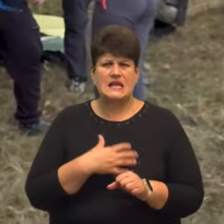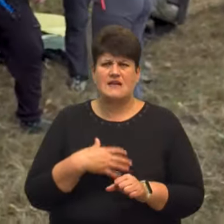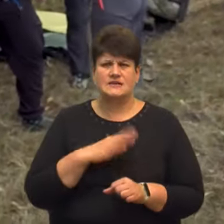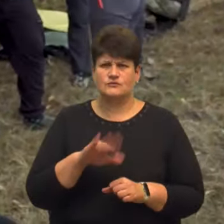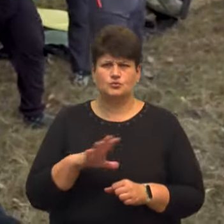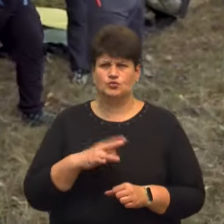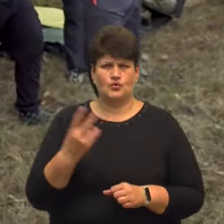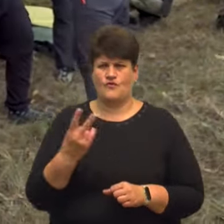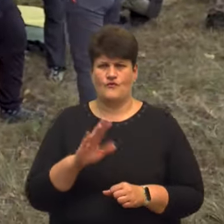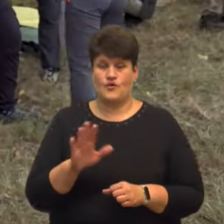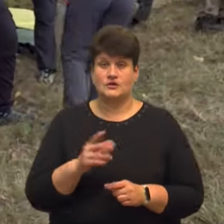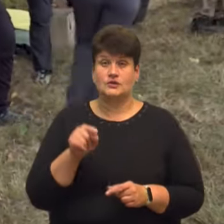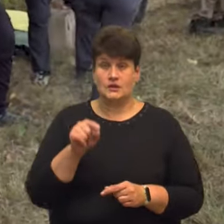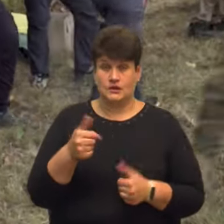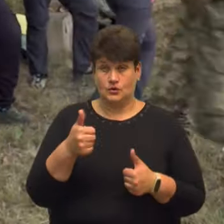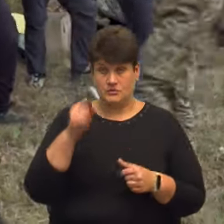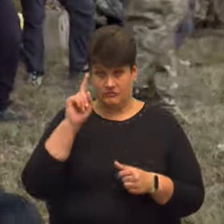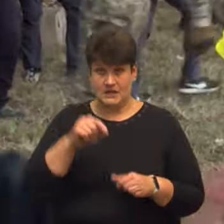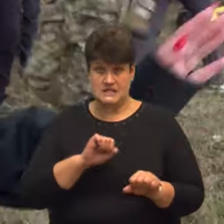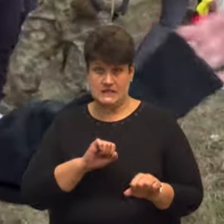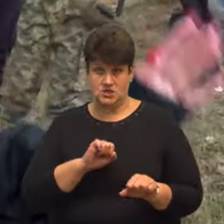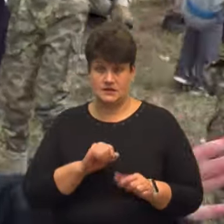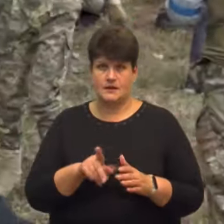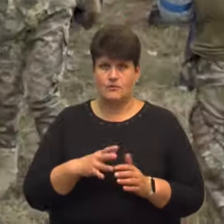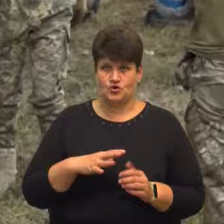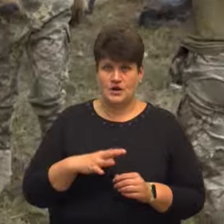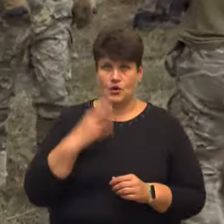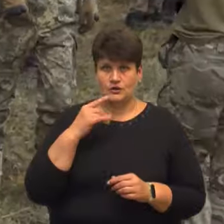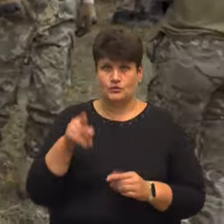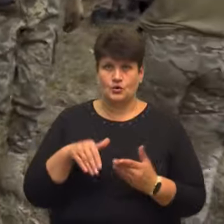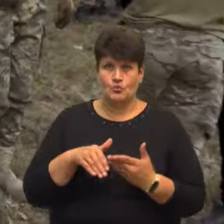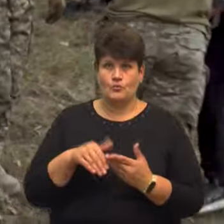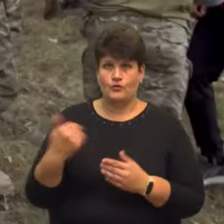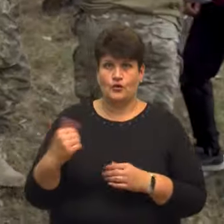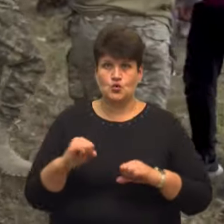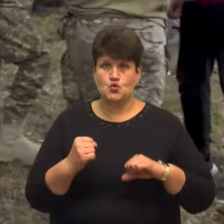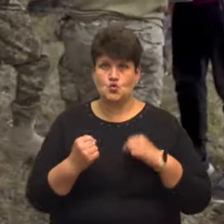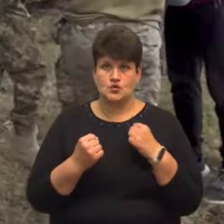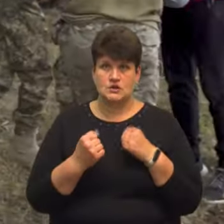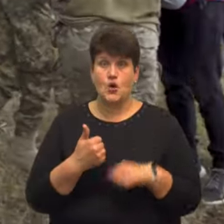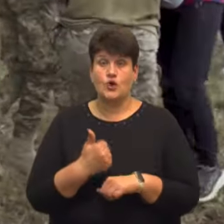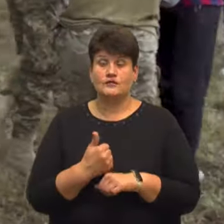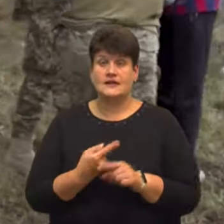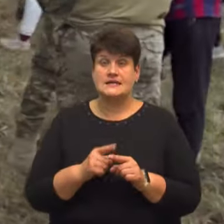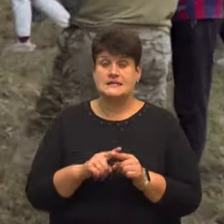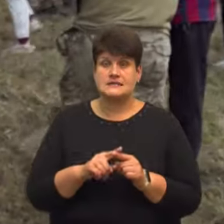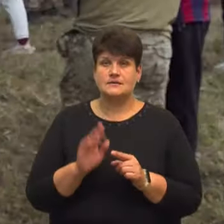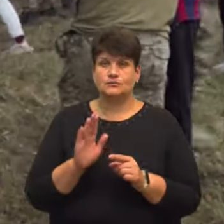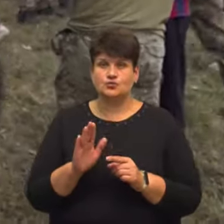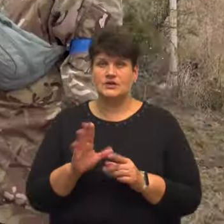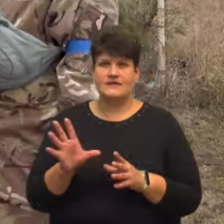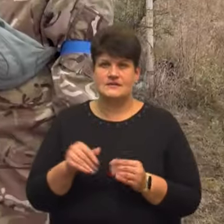двоє якщо ти добре вмієш захищатись Ти почекаєш поки тобі допоможуть твої друзі головне - це бути командою і завжди всім